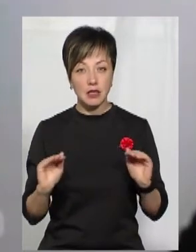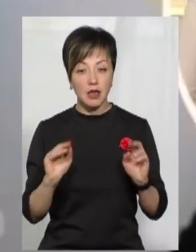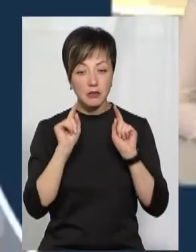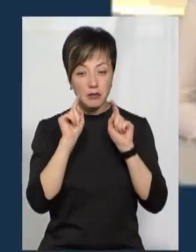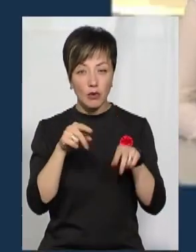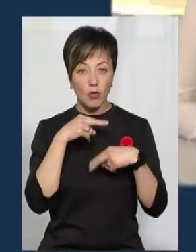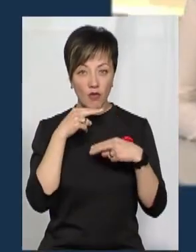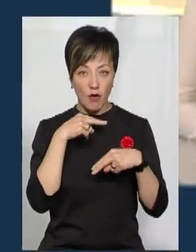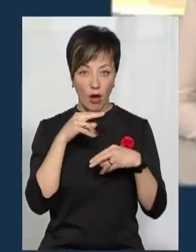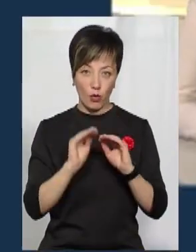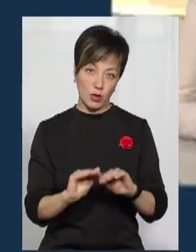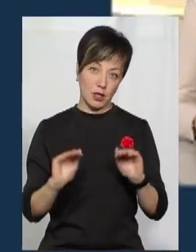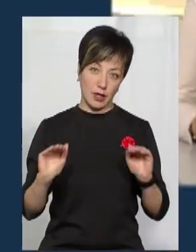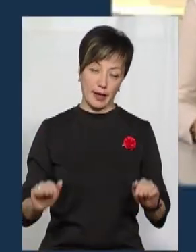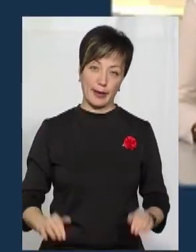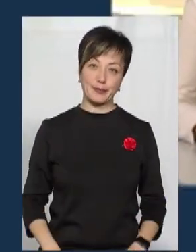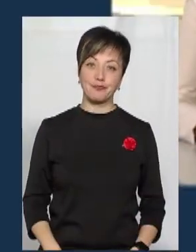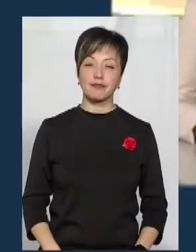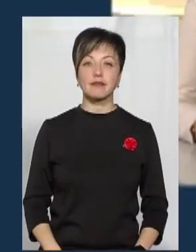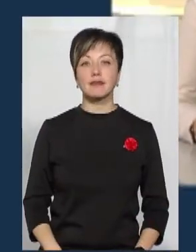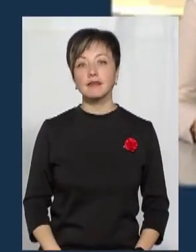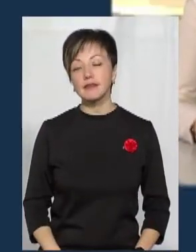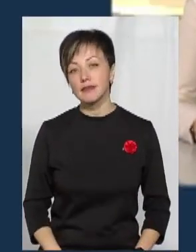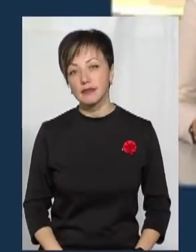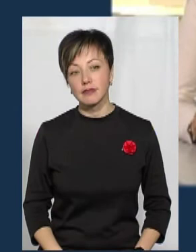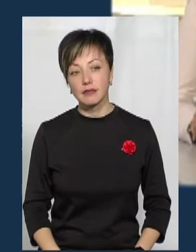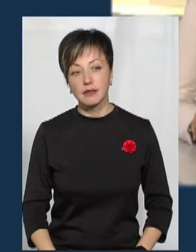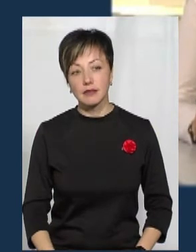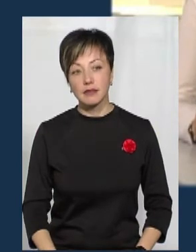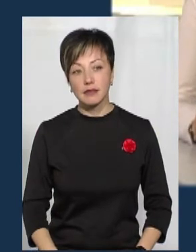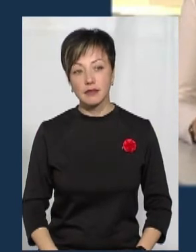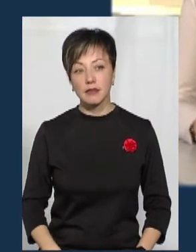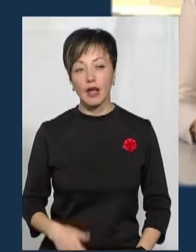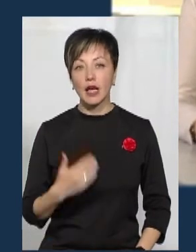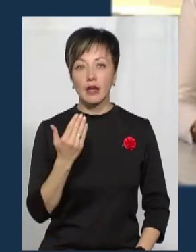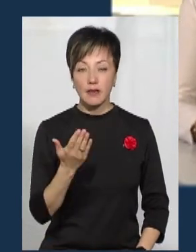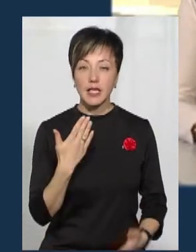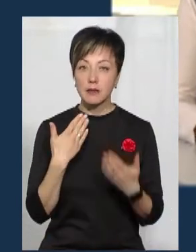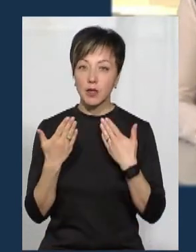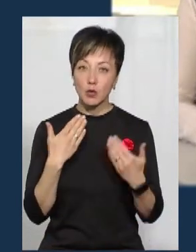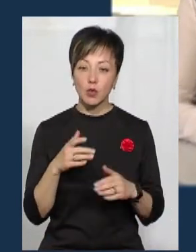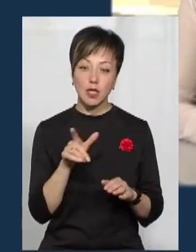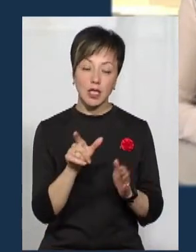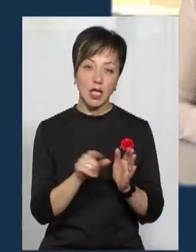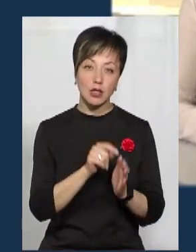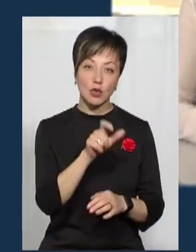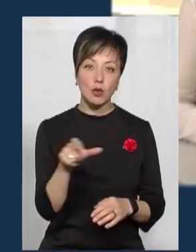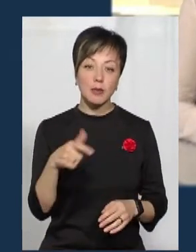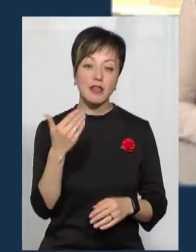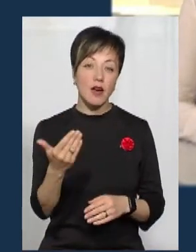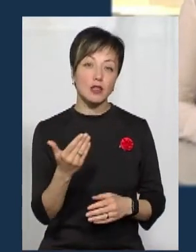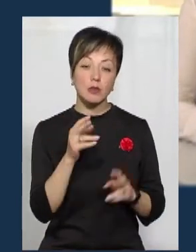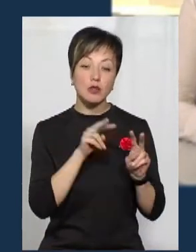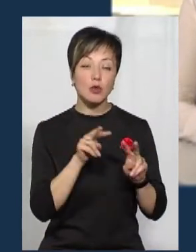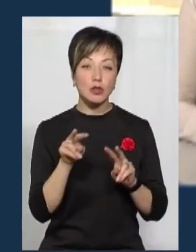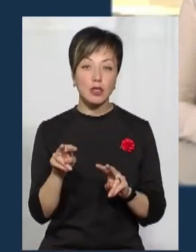увагу. А за вашими, очевидно, ви спілкуєтеся з людьми, за вашими спостереженнями,